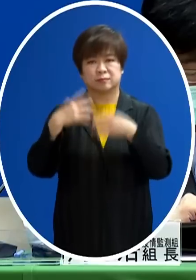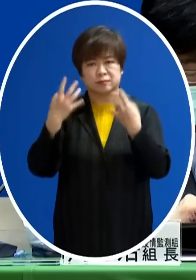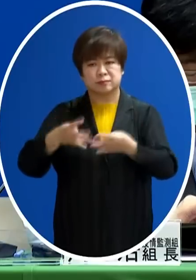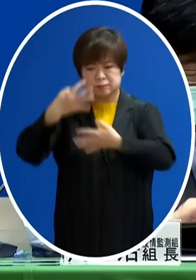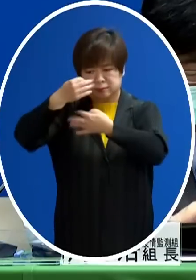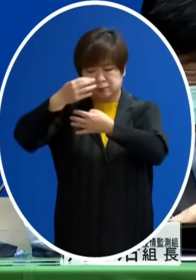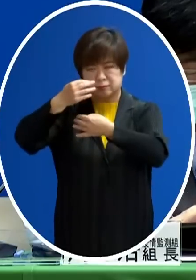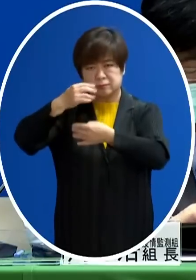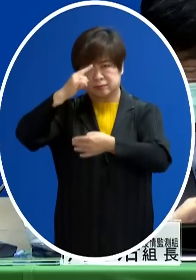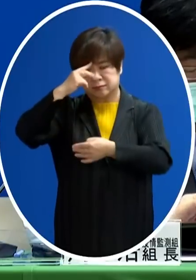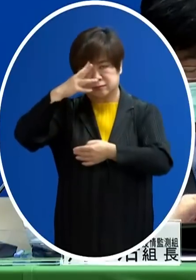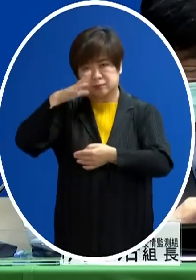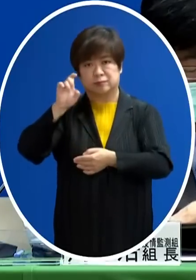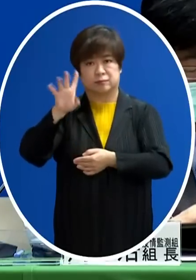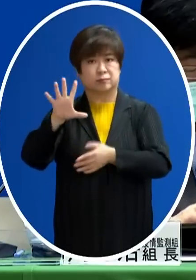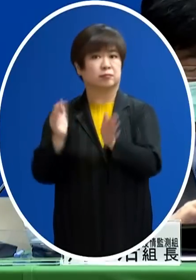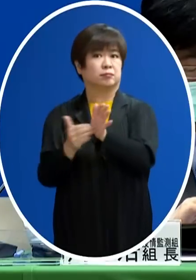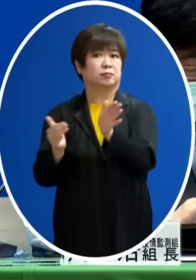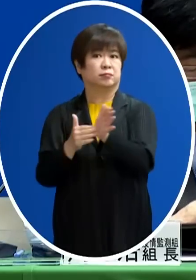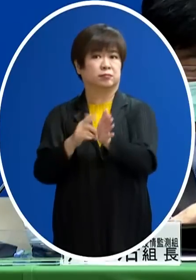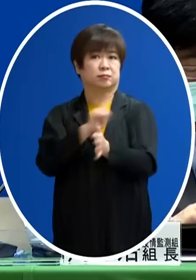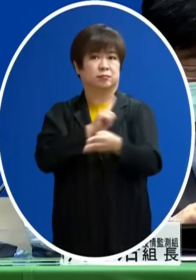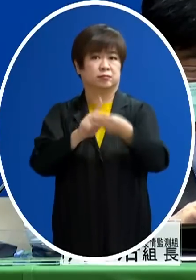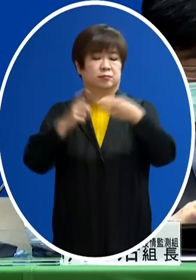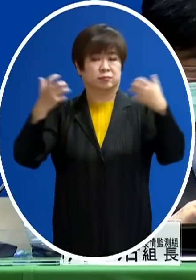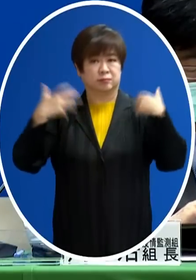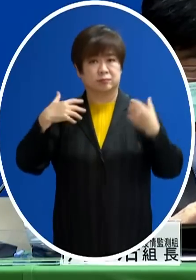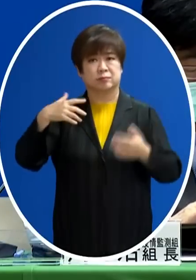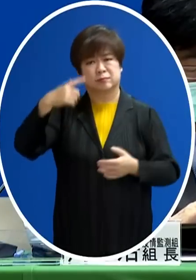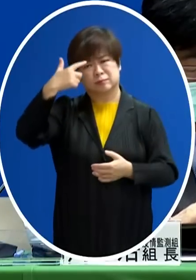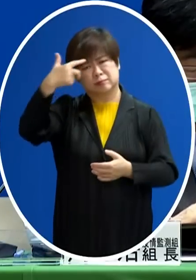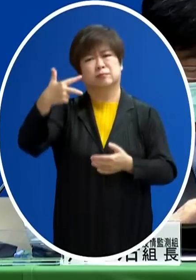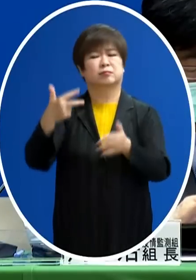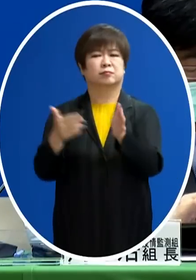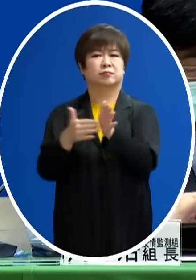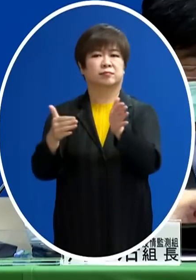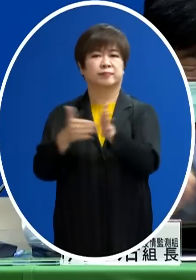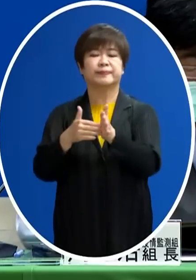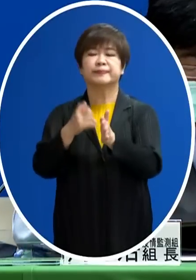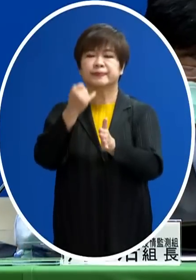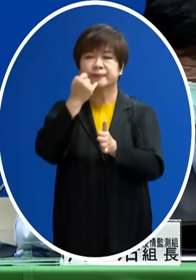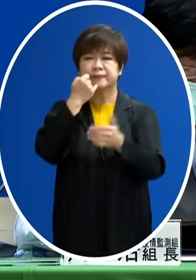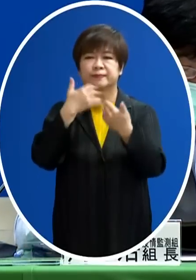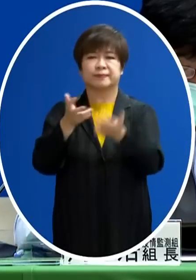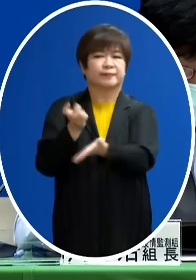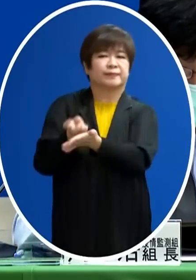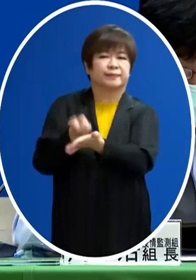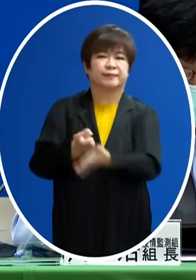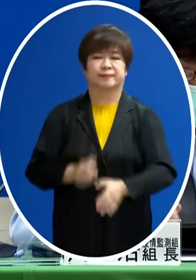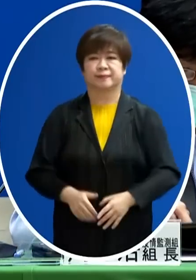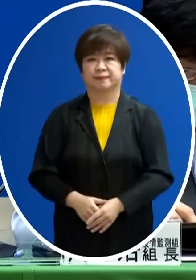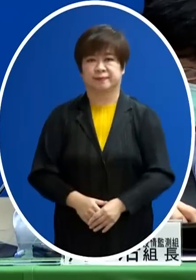隔的程序，而且是已经顺利完成自主健康管理7天之后，都可以来得免筛检。